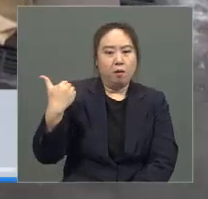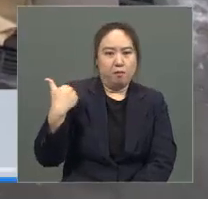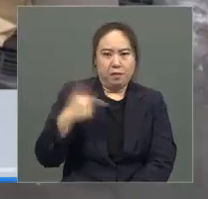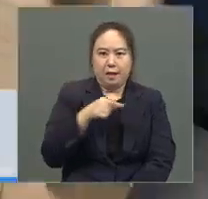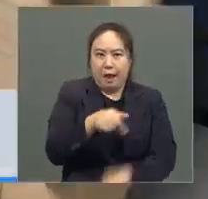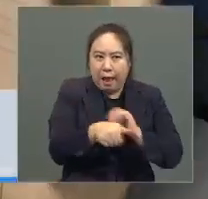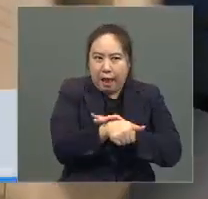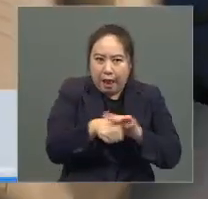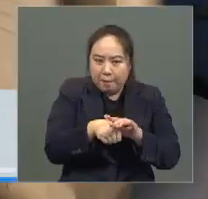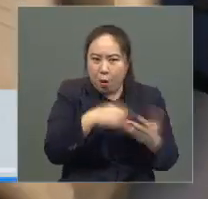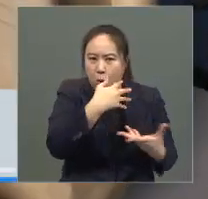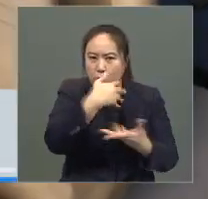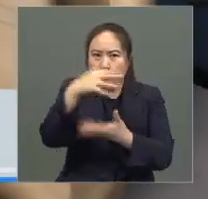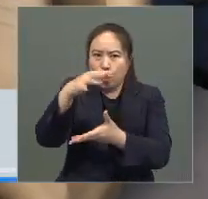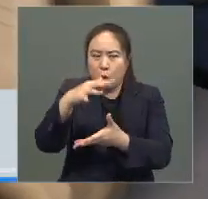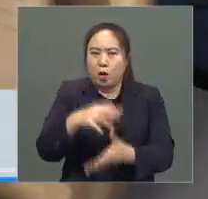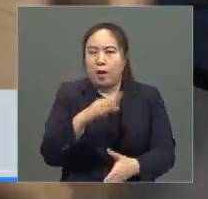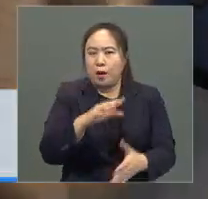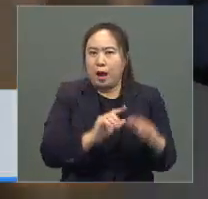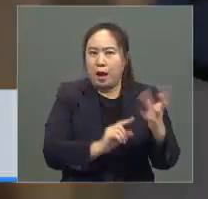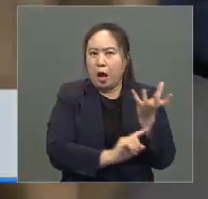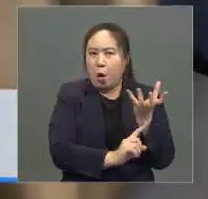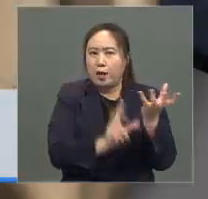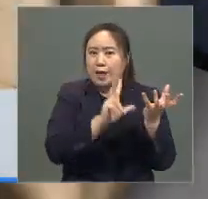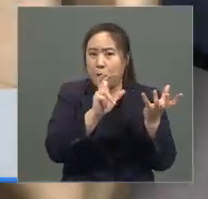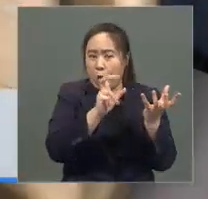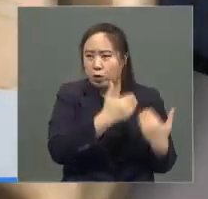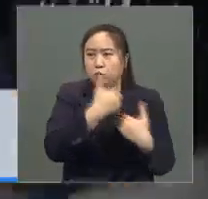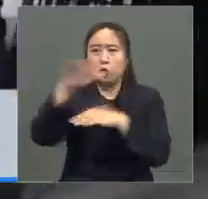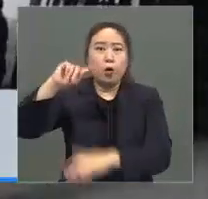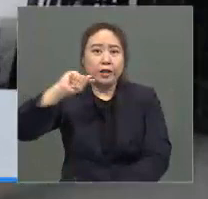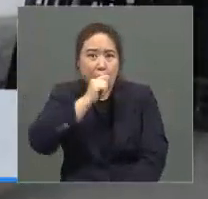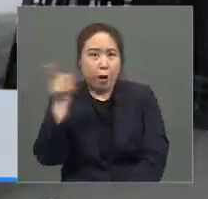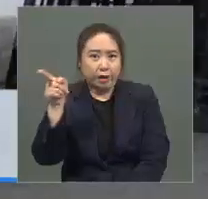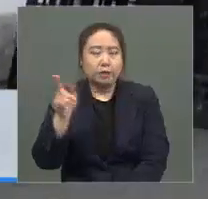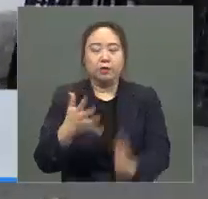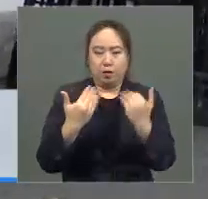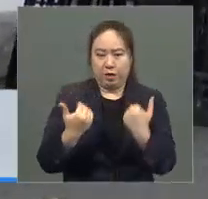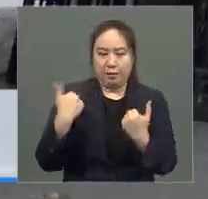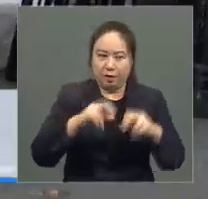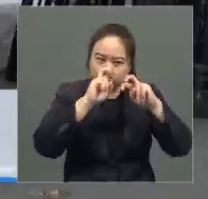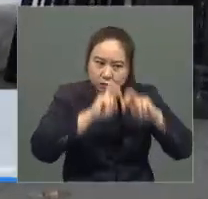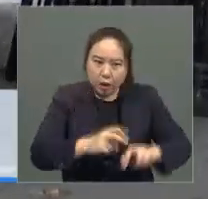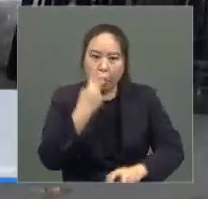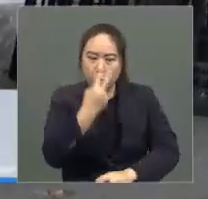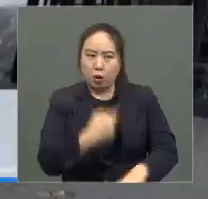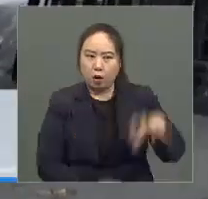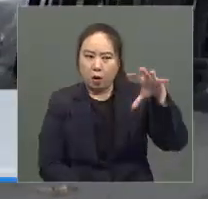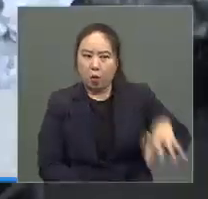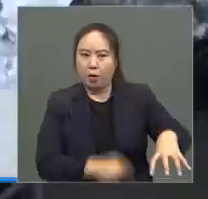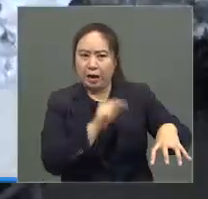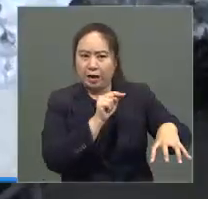ส่งออกเคตามีน 300กิโลกรัมไปยังไต้หวันจากการสืบสวนพบโกดังต้นทาง